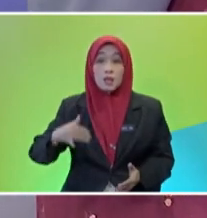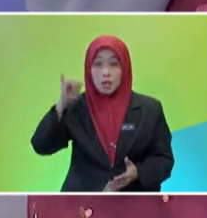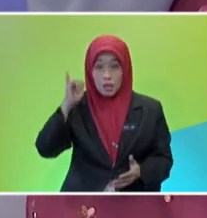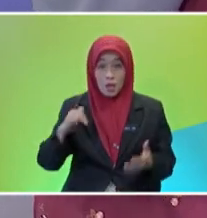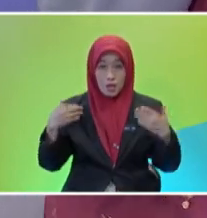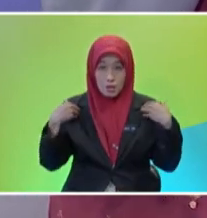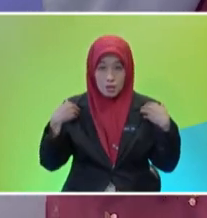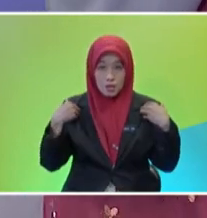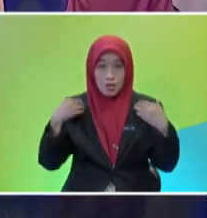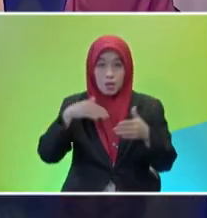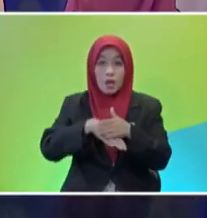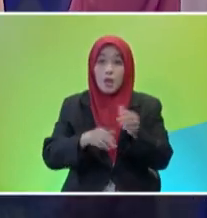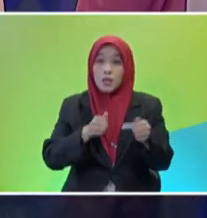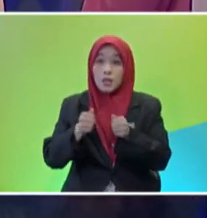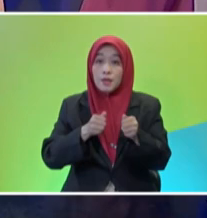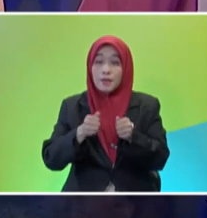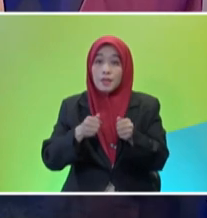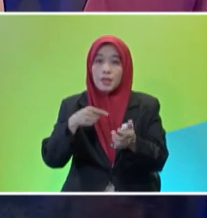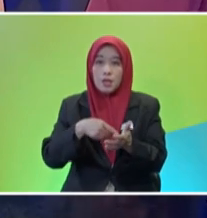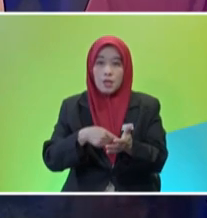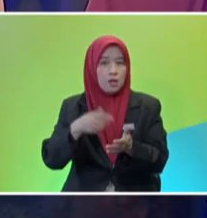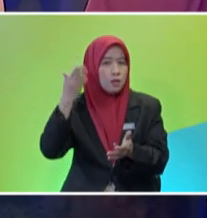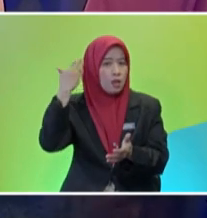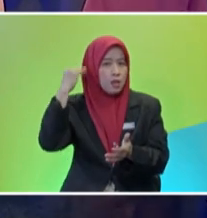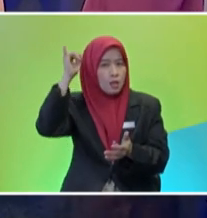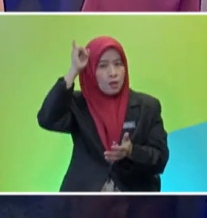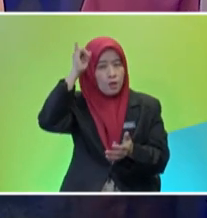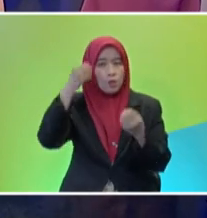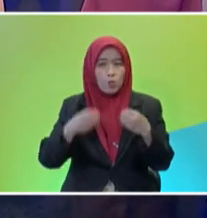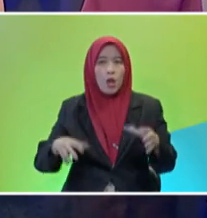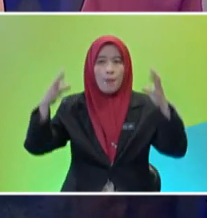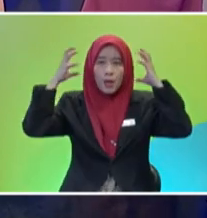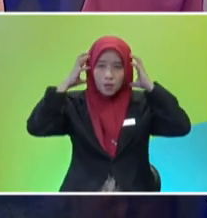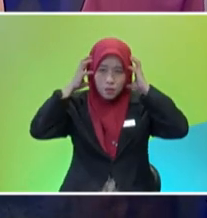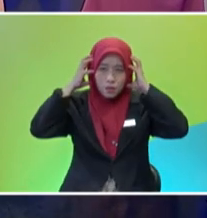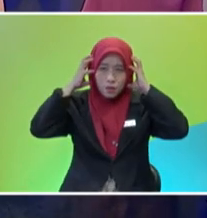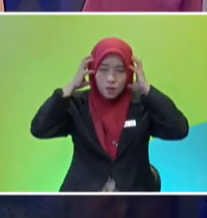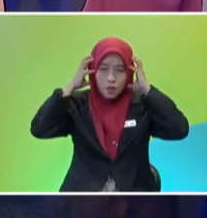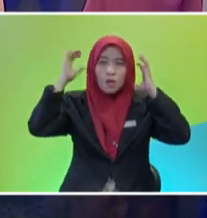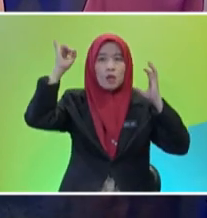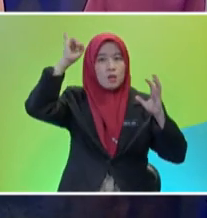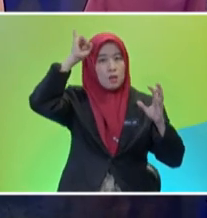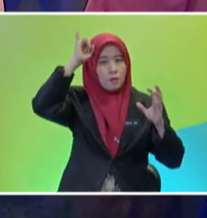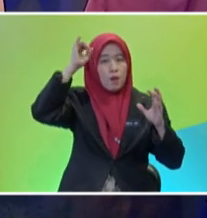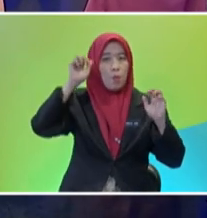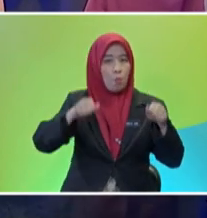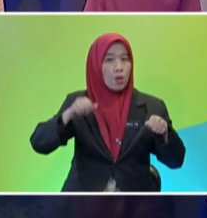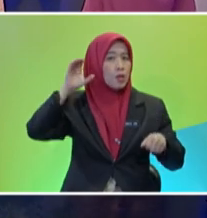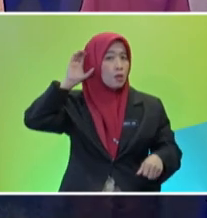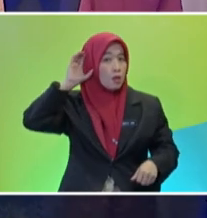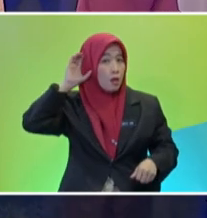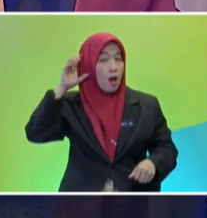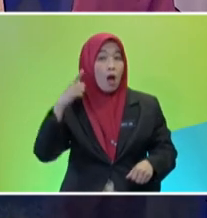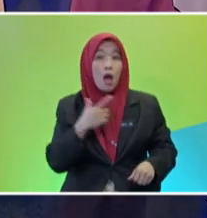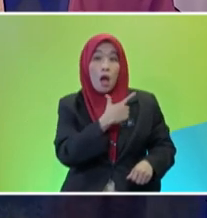dalam aktiviti ini? Tadi cikgu, bila Irfan dah pakai fon telinga tu, Irfan boleh dengar lagu. Dan